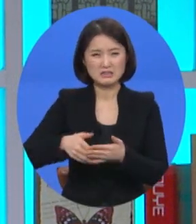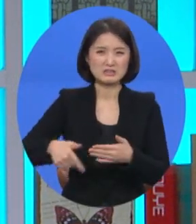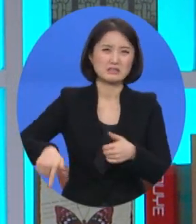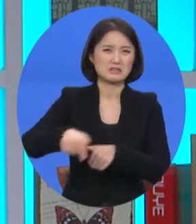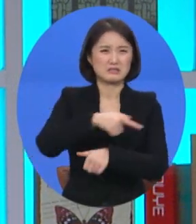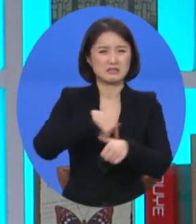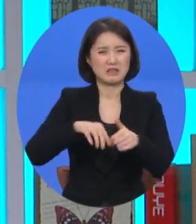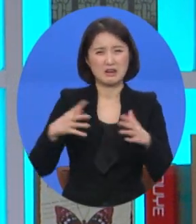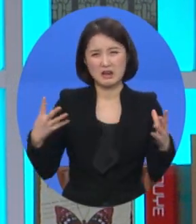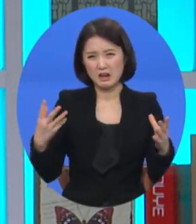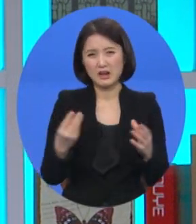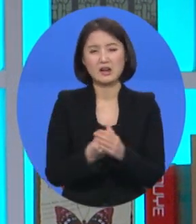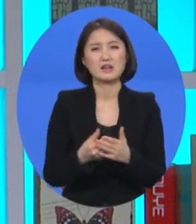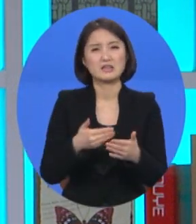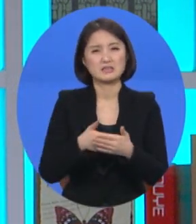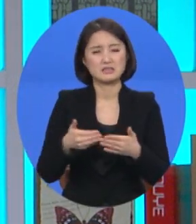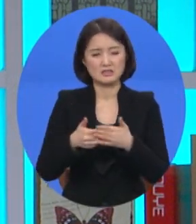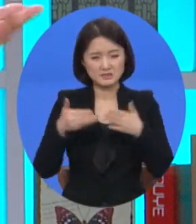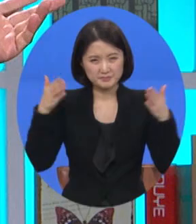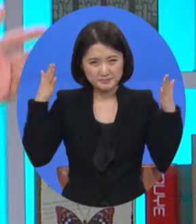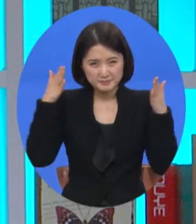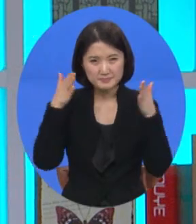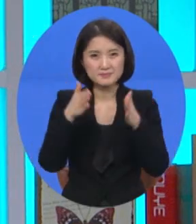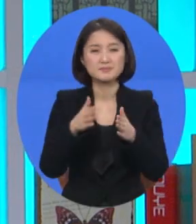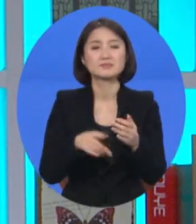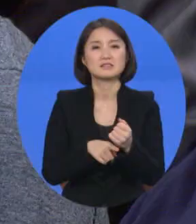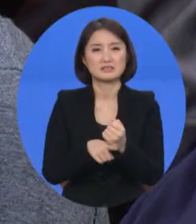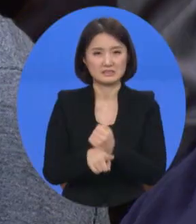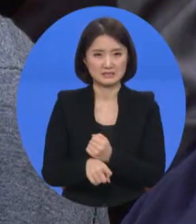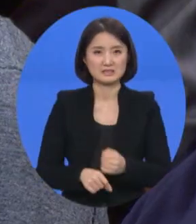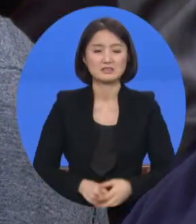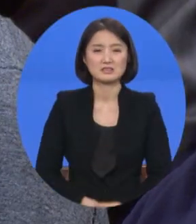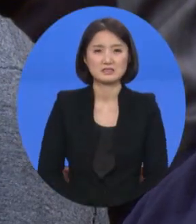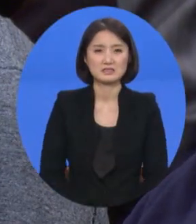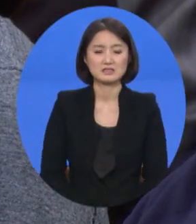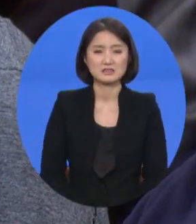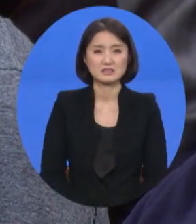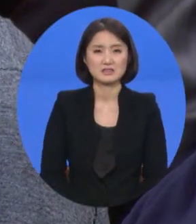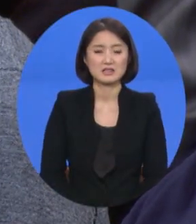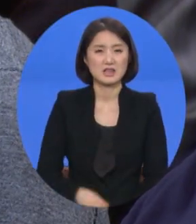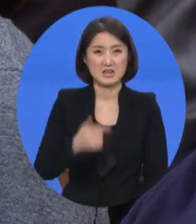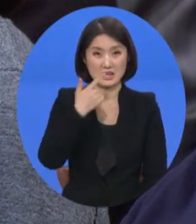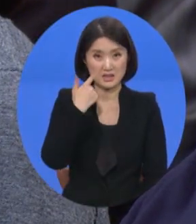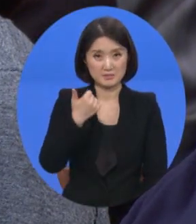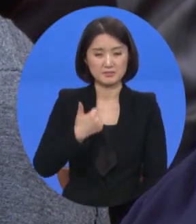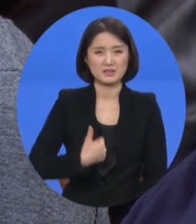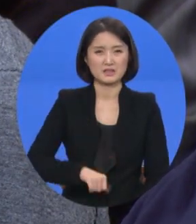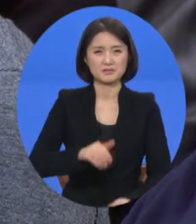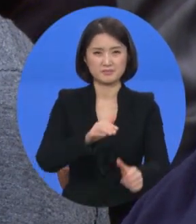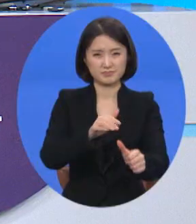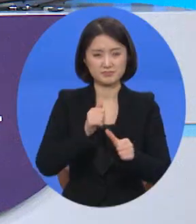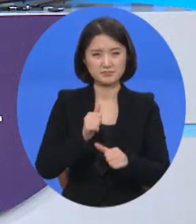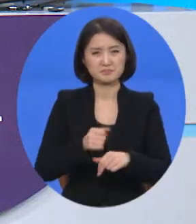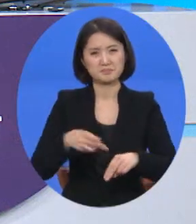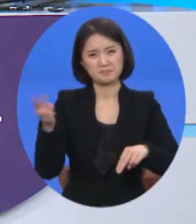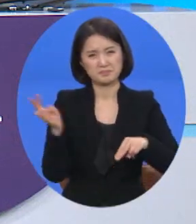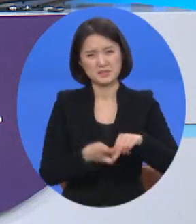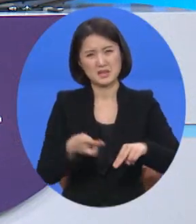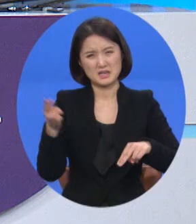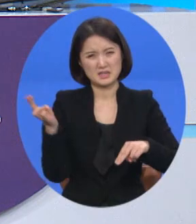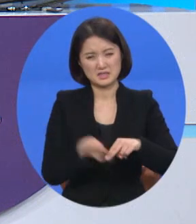정도로 그림의 뭘 또 했던 어 존재가 바로 이 징 입니다 아버지가 불렀습니다 회초리를 들었습니다 그래서 이